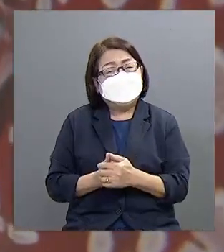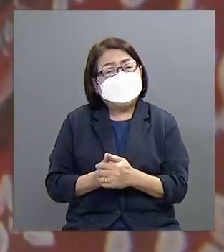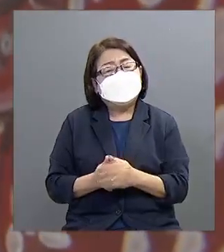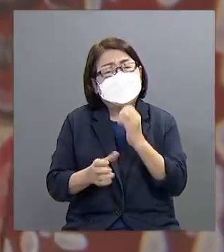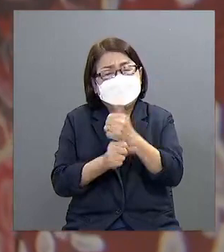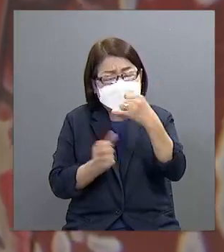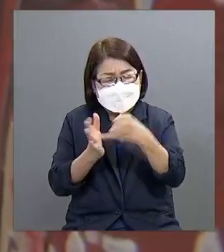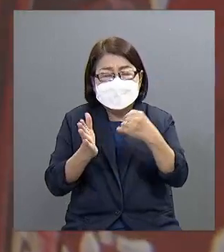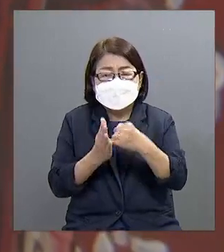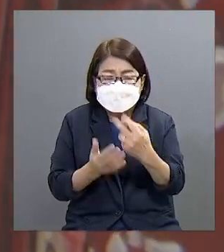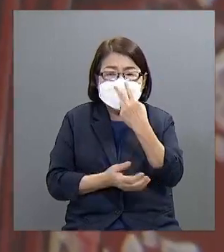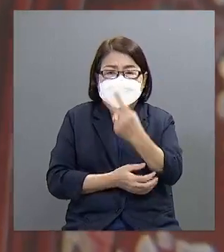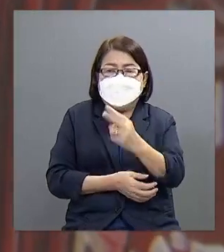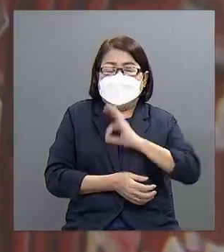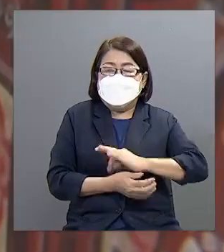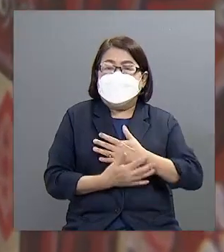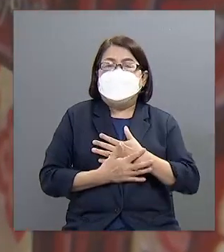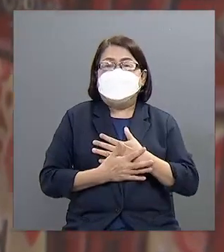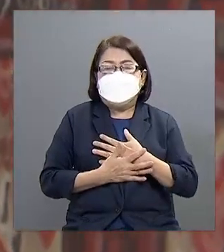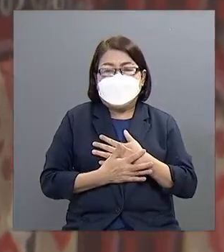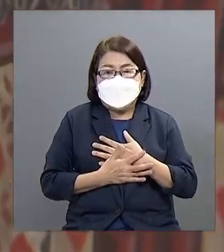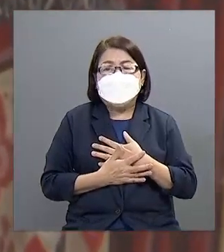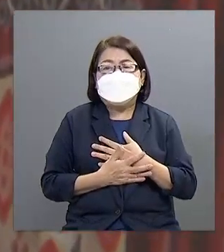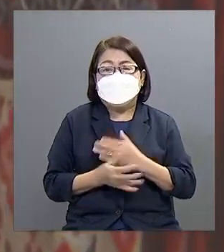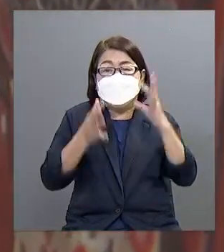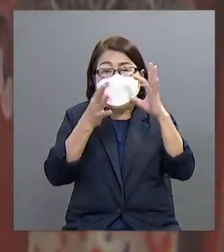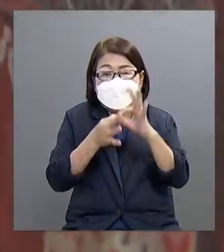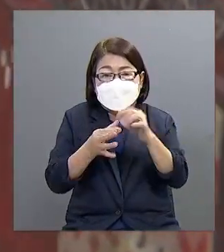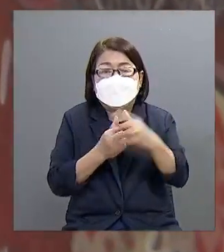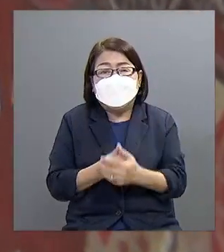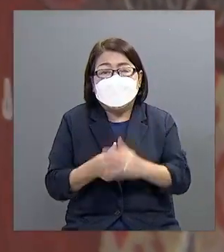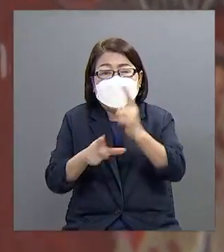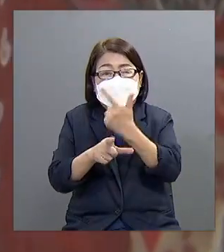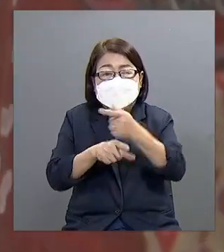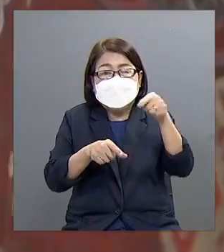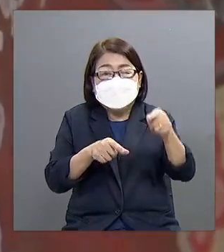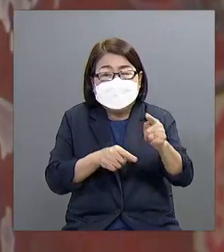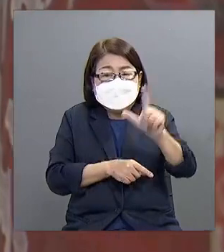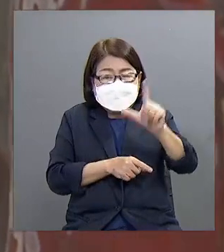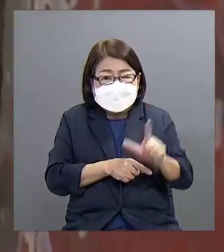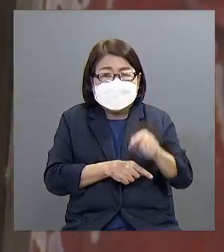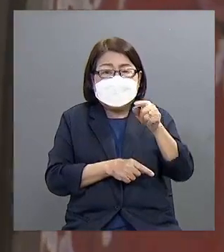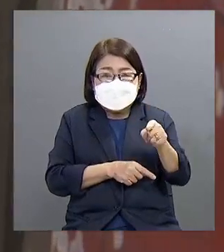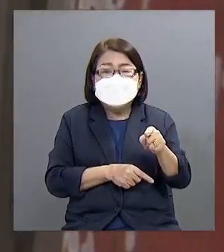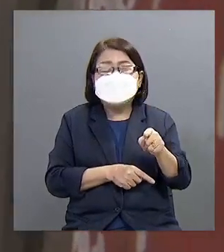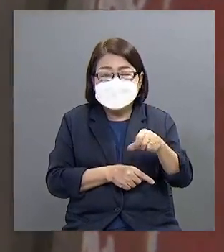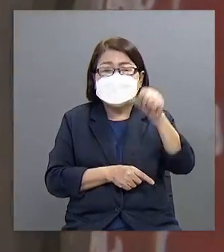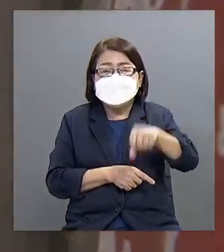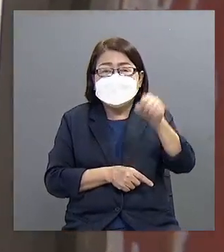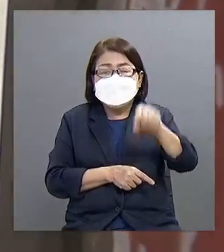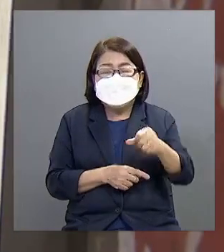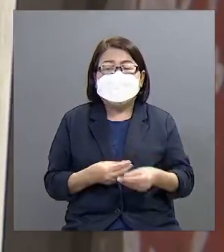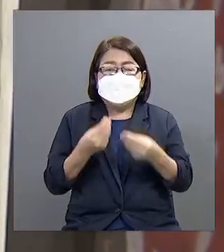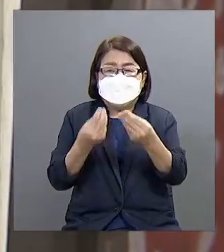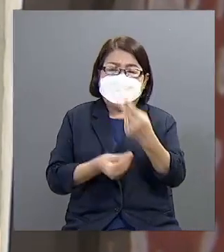ใจด้วยร่องรอยของสังกะสีเนี่ยครับร่องรอยของสนิมเขาเนี่ยครับสร้างความสะเทือนใจให้กับผลงานผ